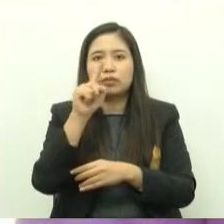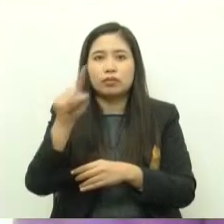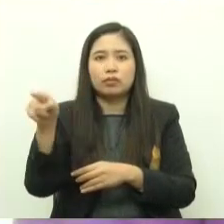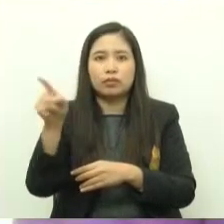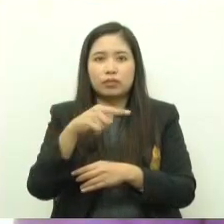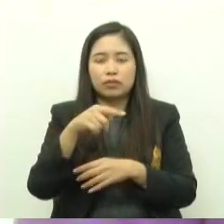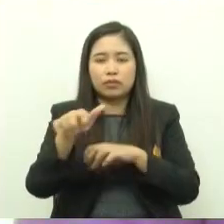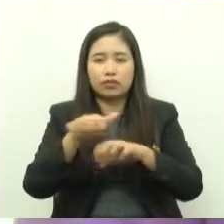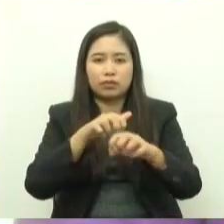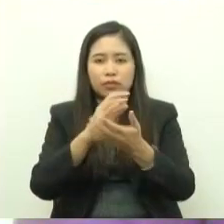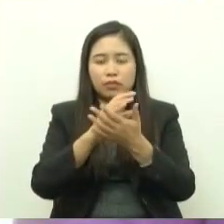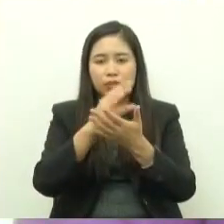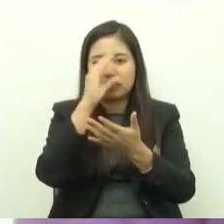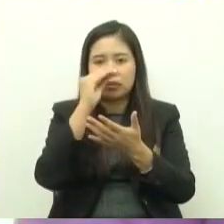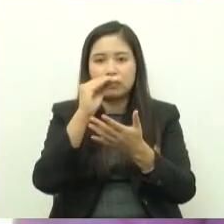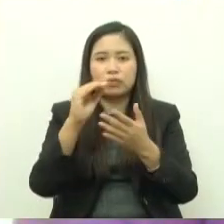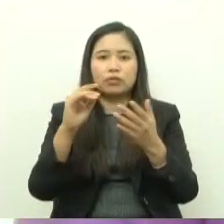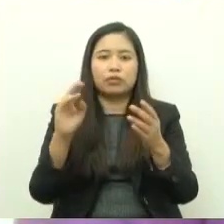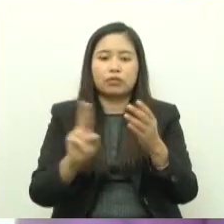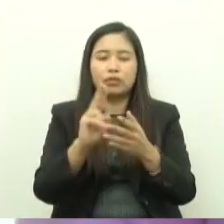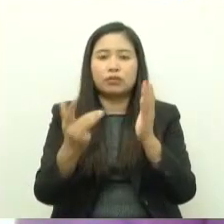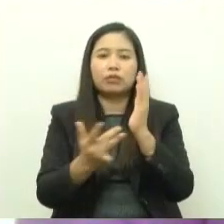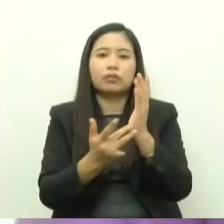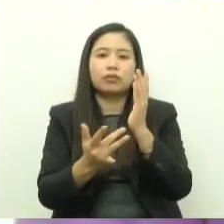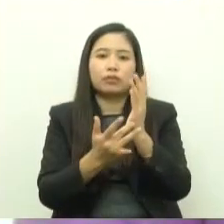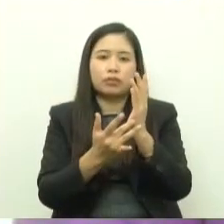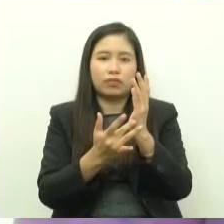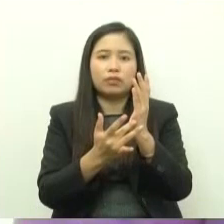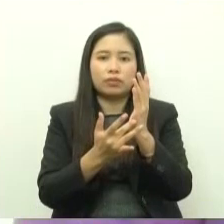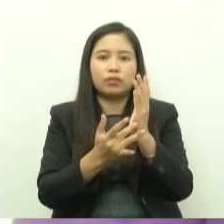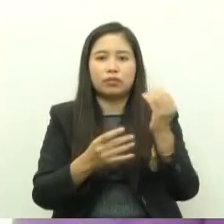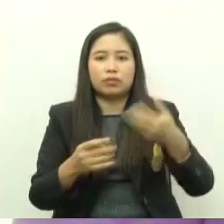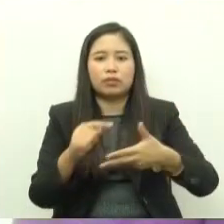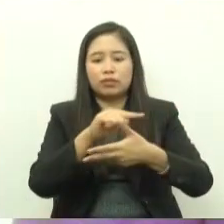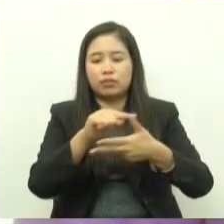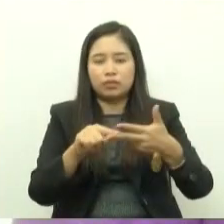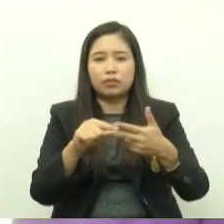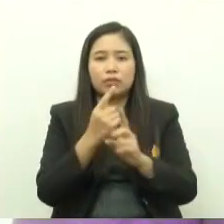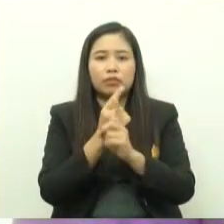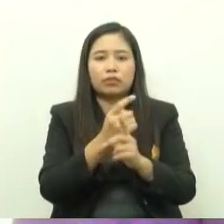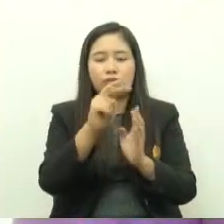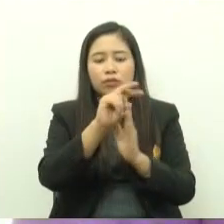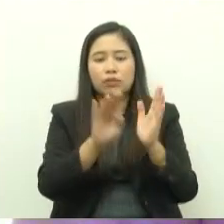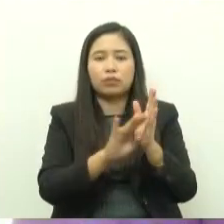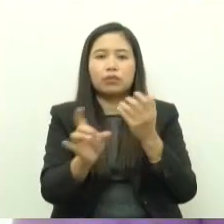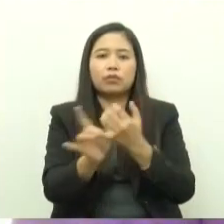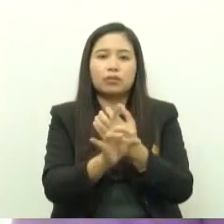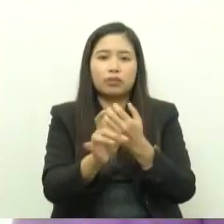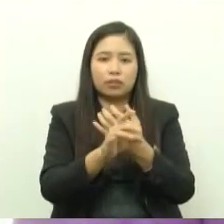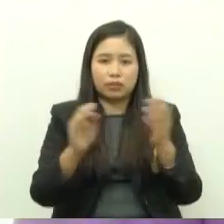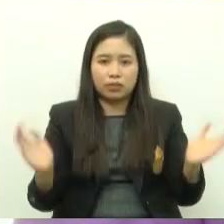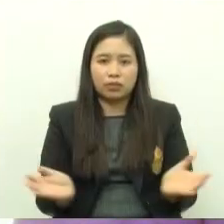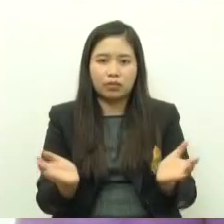การเรียนการสอนโดยใช้เทคโนโลยีซึ่งทั้ง 3ประเด็นนี้ก็อยู่ในกรอบนโยบายเรื่องคุณภาพที่เราจะขับเคลื่อน